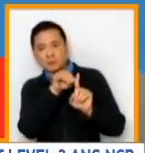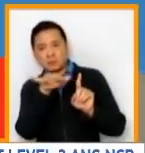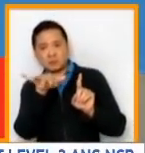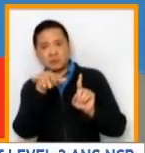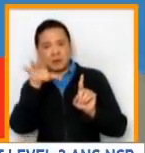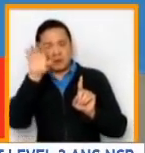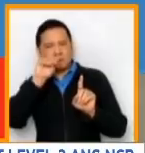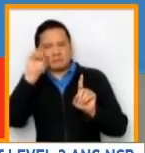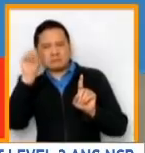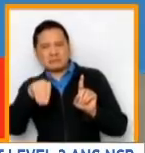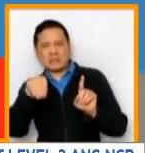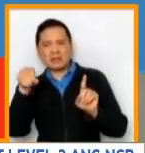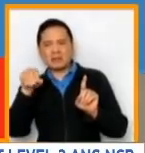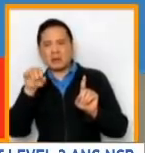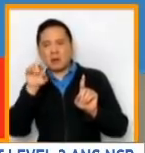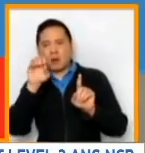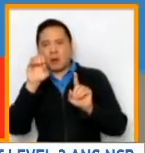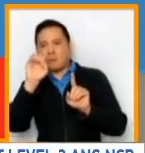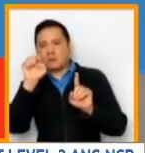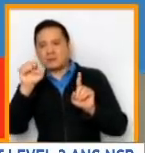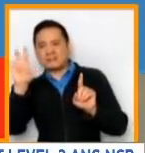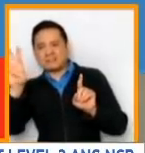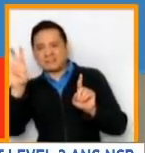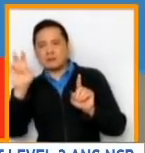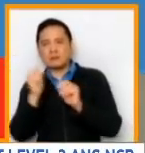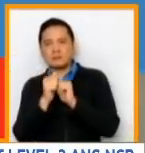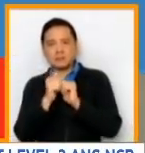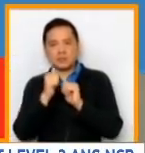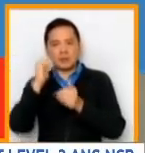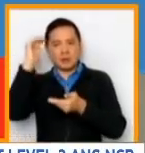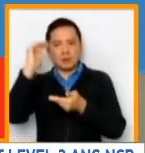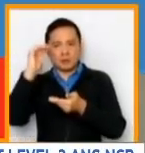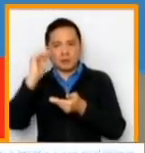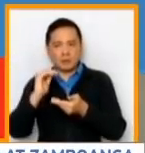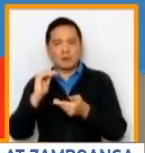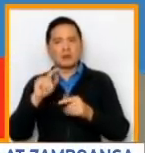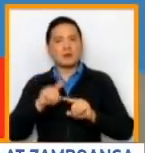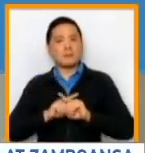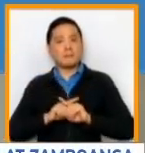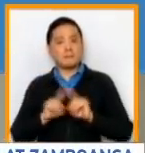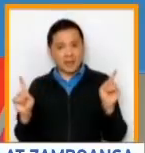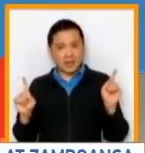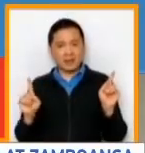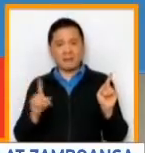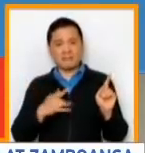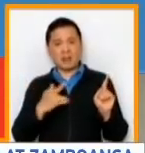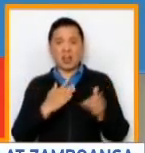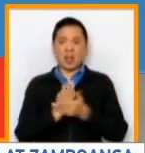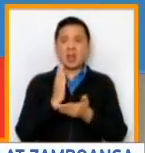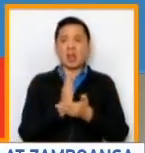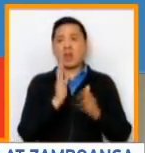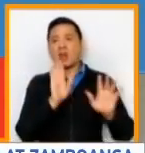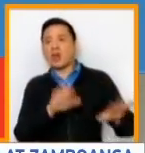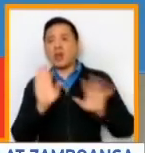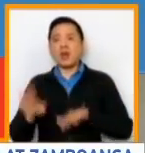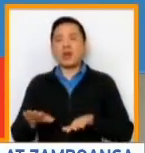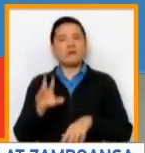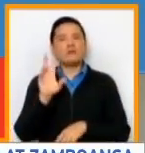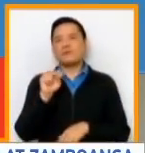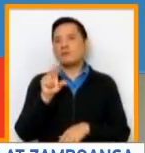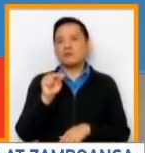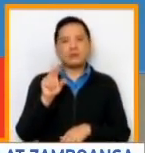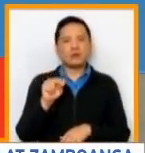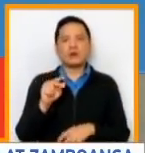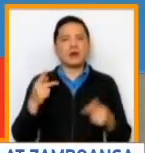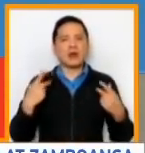datos. Pero gaya ng akin sinabi po, huwag naman po sanang mabaliwala yung napakadami nating sakripisyo at